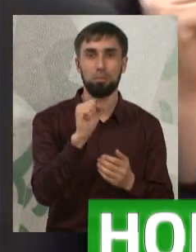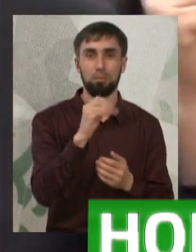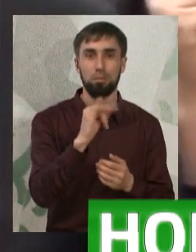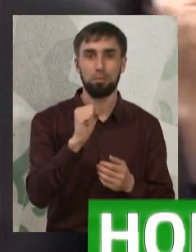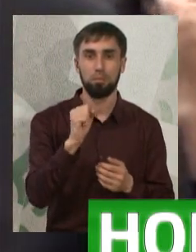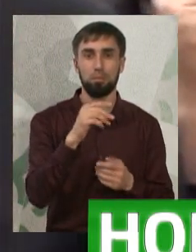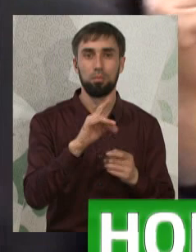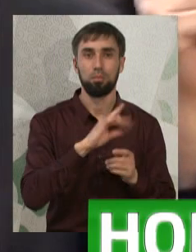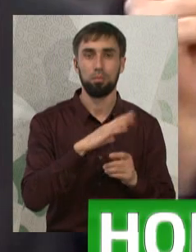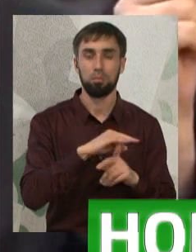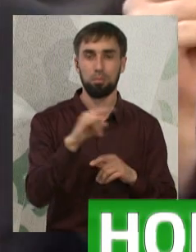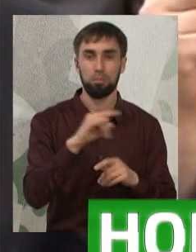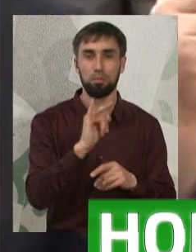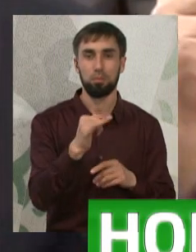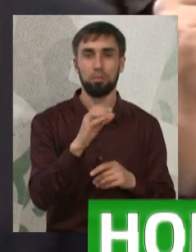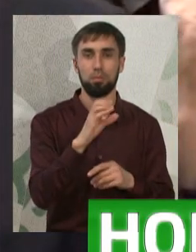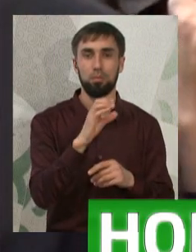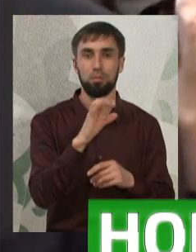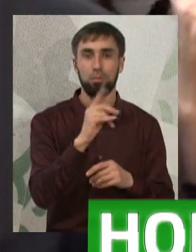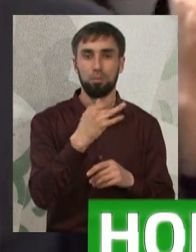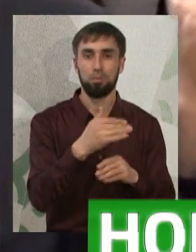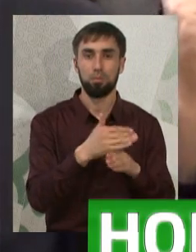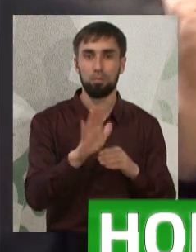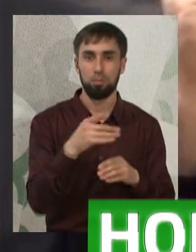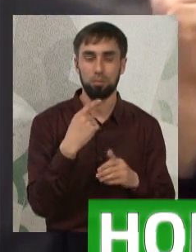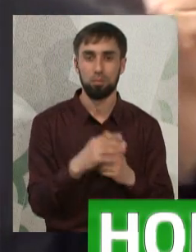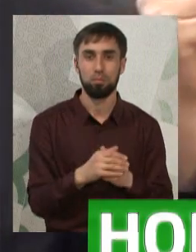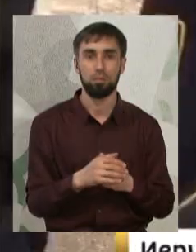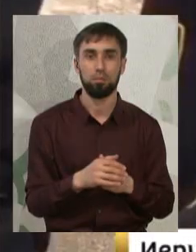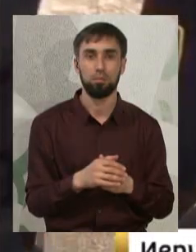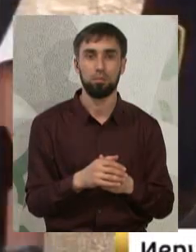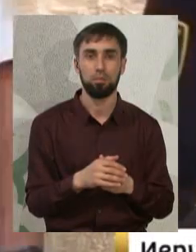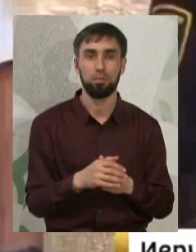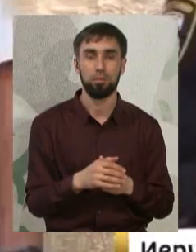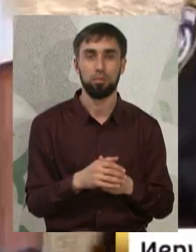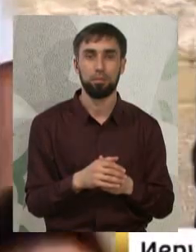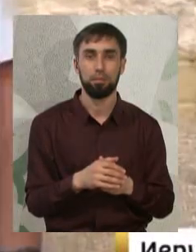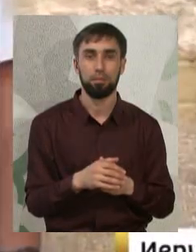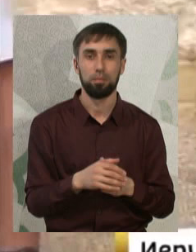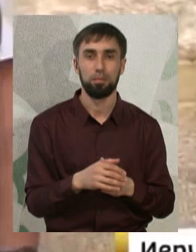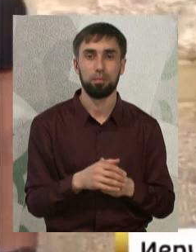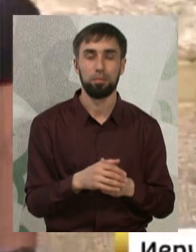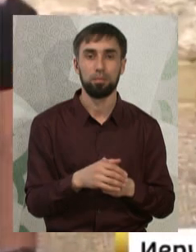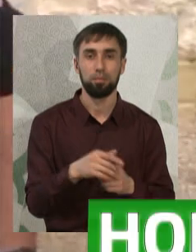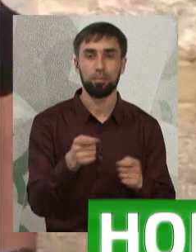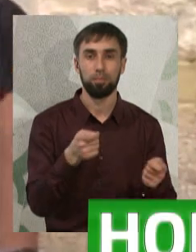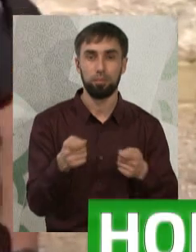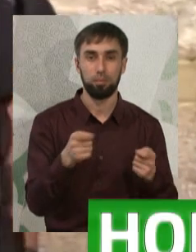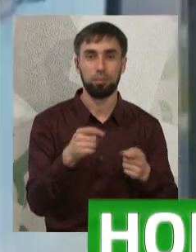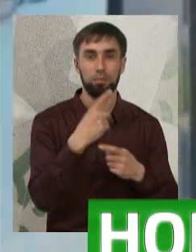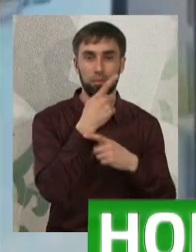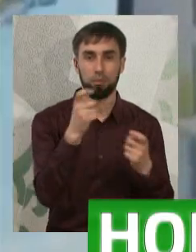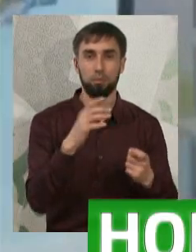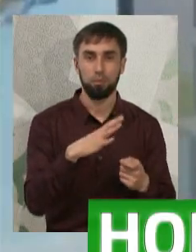они получат субсидии за расходы, связанные с вывозом туристов из стран, в которых были введены ограничения. Правительство уже объявило,